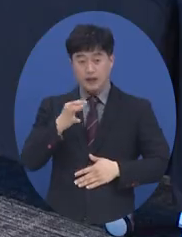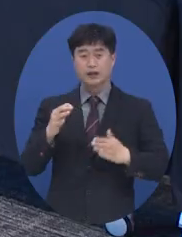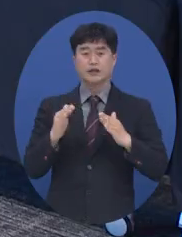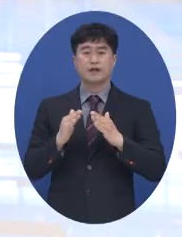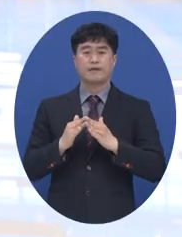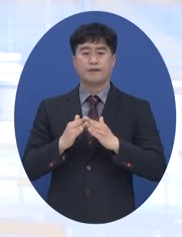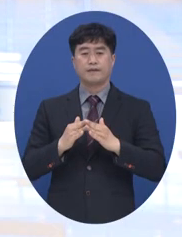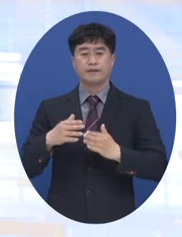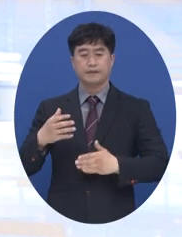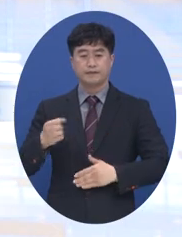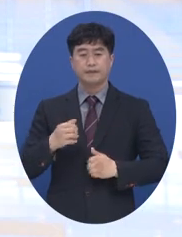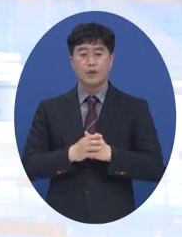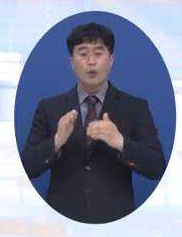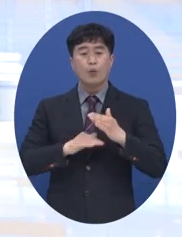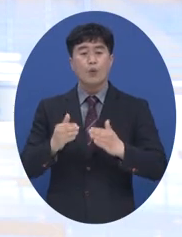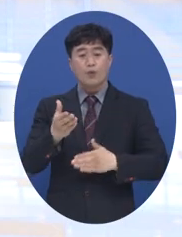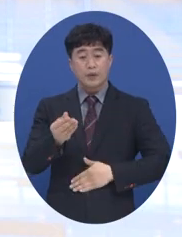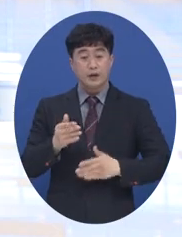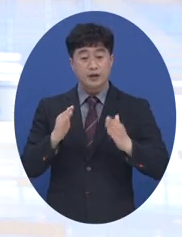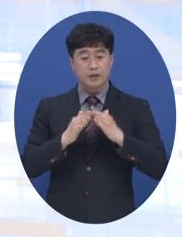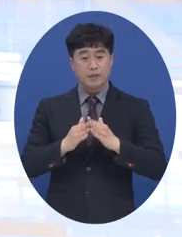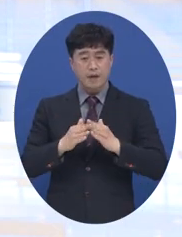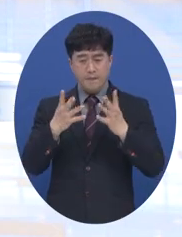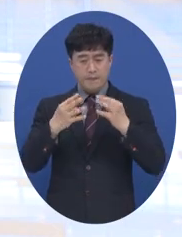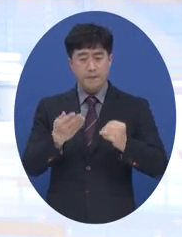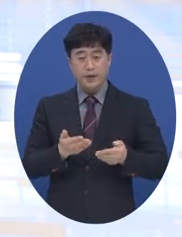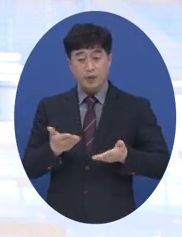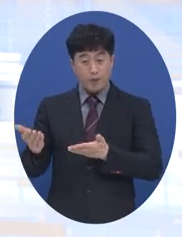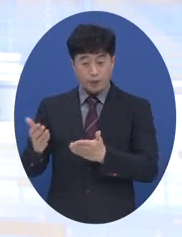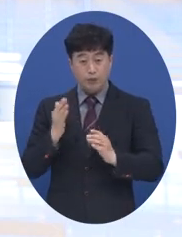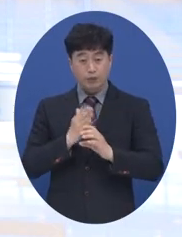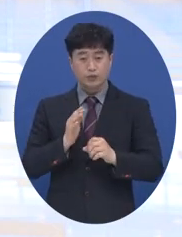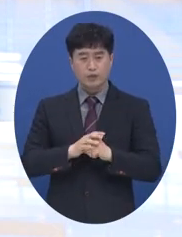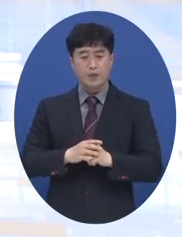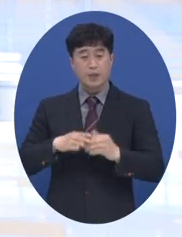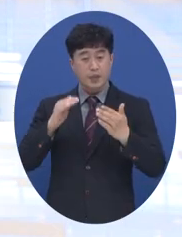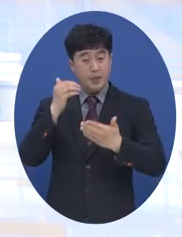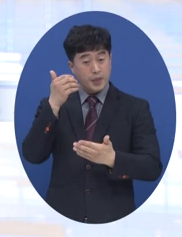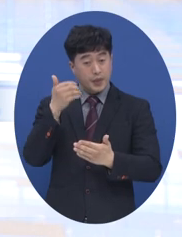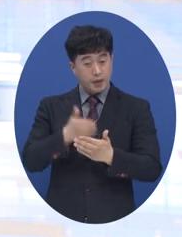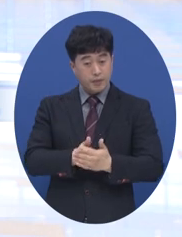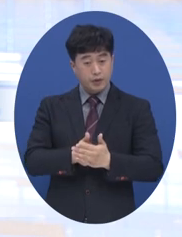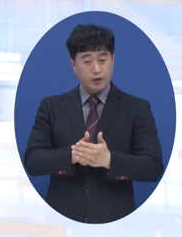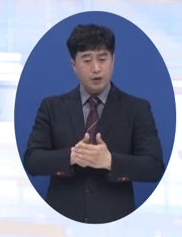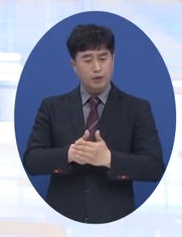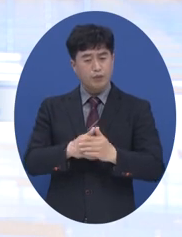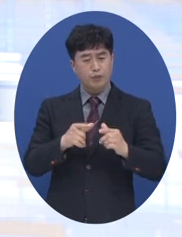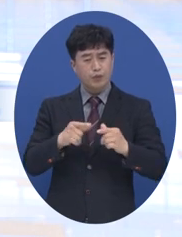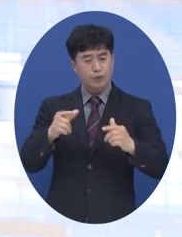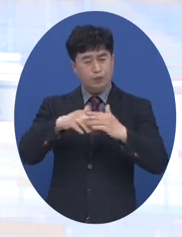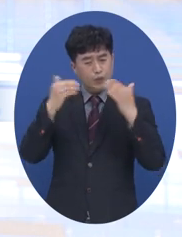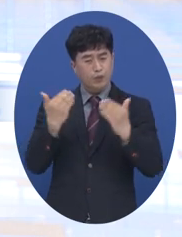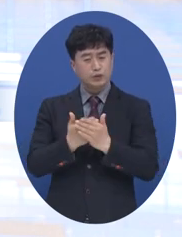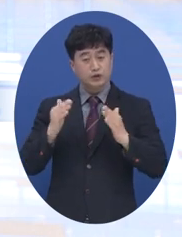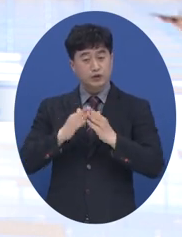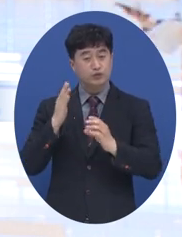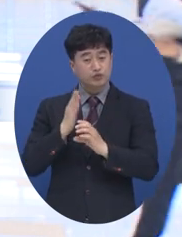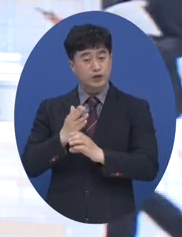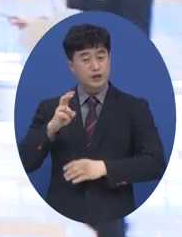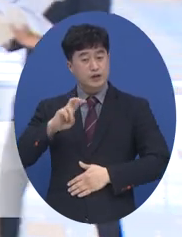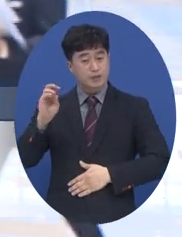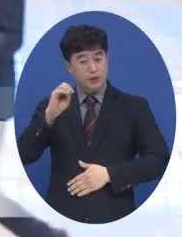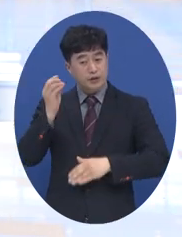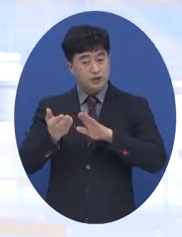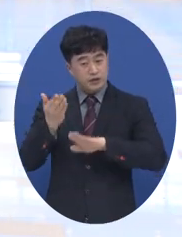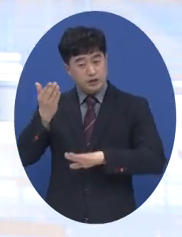있습니다. 공공 임대 주택이 굉장히 많이 보급이 되어 있다는 겁니다. 그래서 재고가 보통 전체 주택에서 20% 이상을